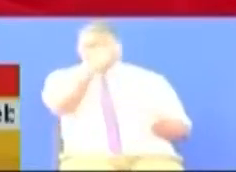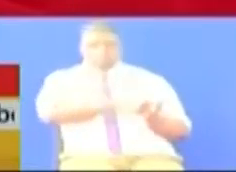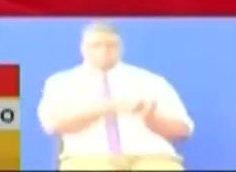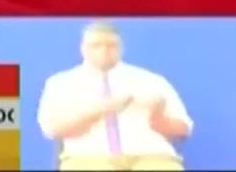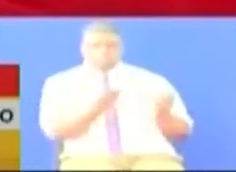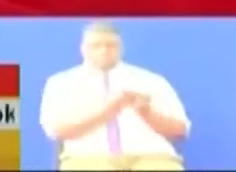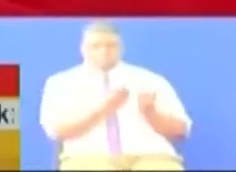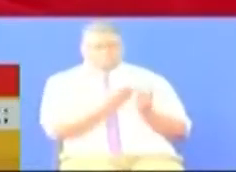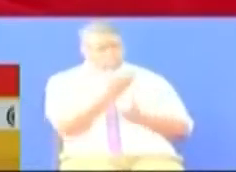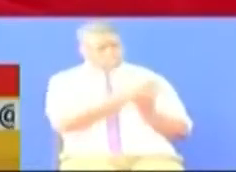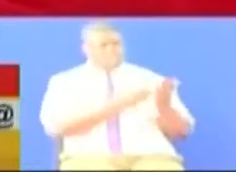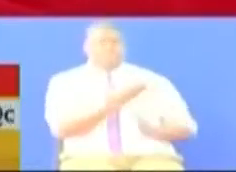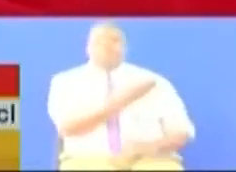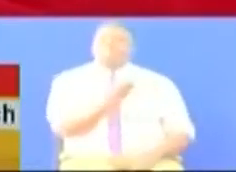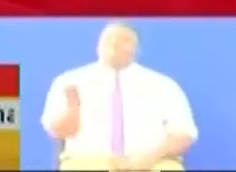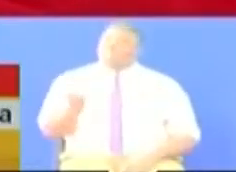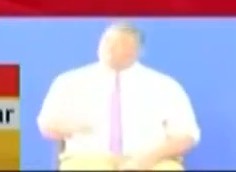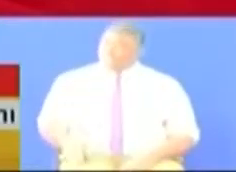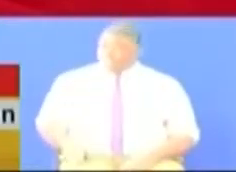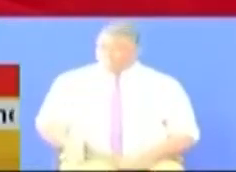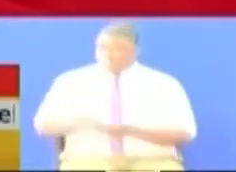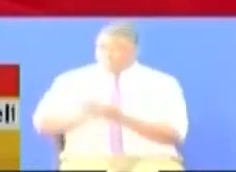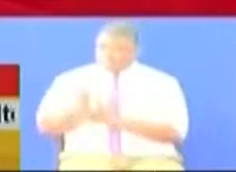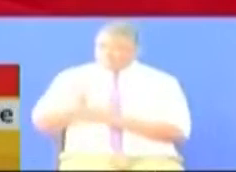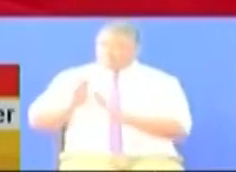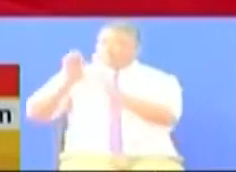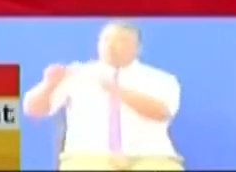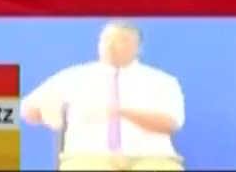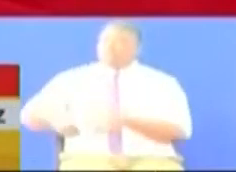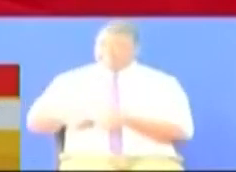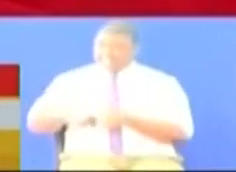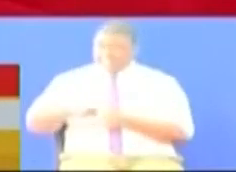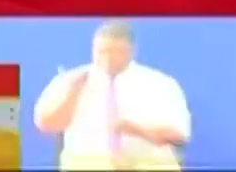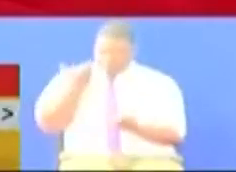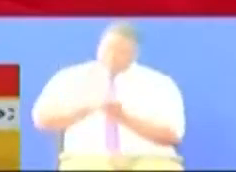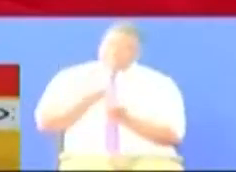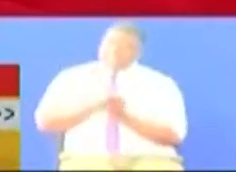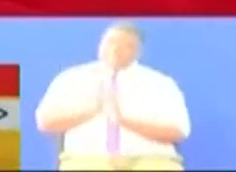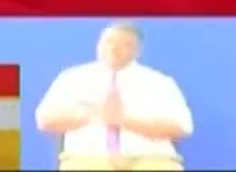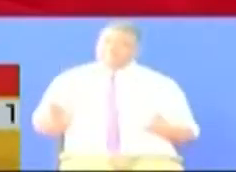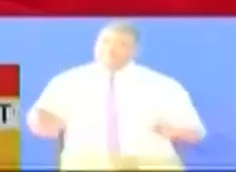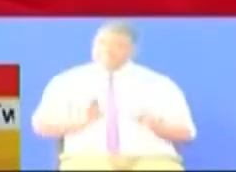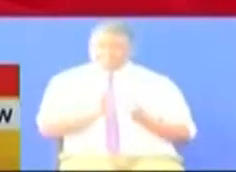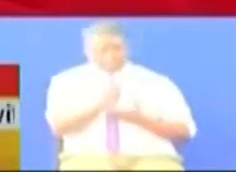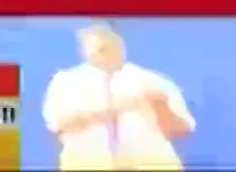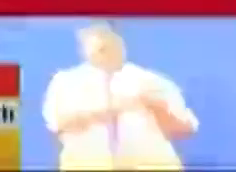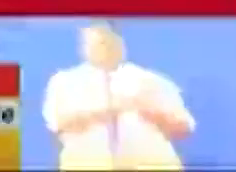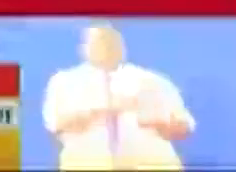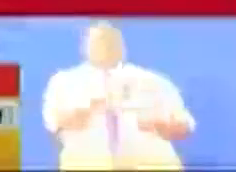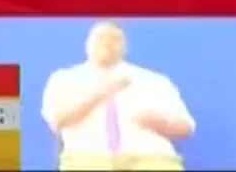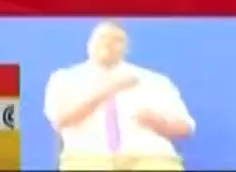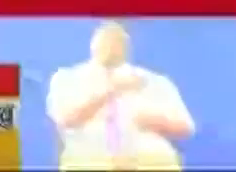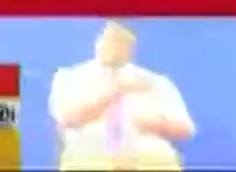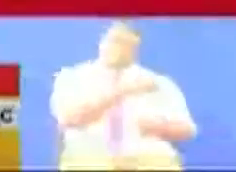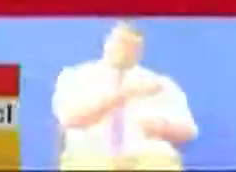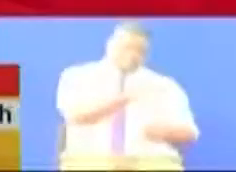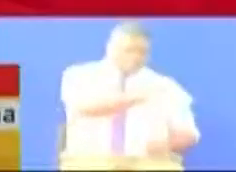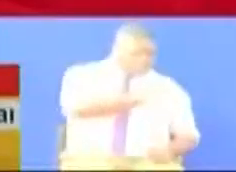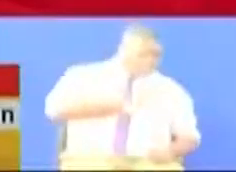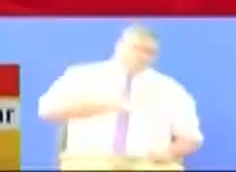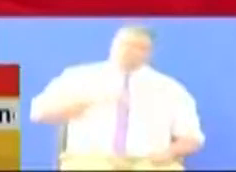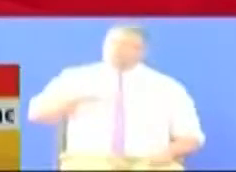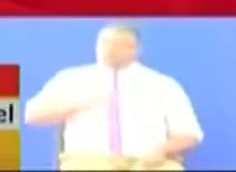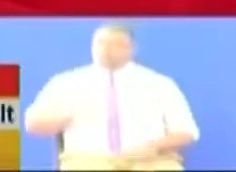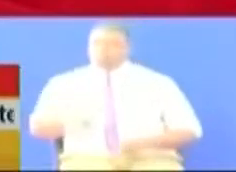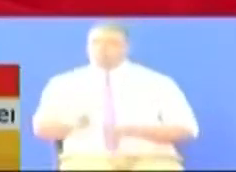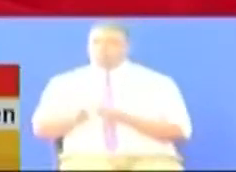maeneo mengine. Kupitia bunge lako Mheshimiwa Speaker, tuliwahi kupendekeza kwenye baadhi ya maeneo, hasa kwa wakati ule nakumbuka tunajadili swala la